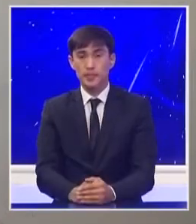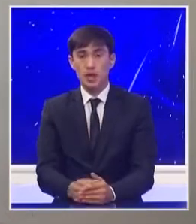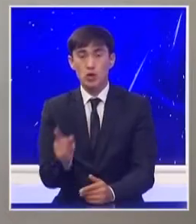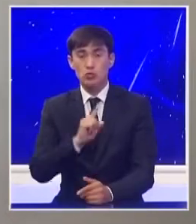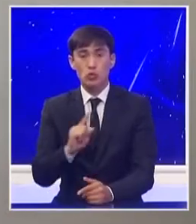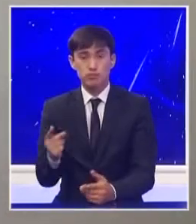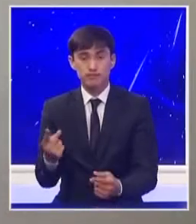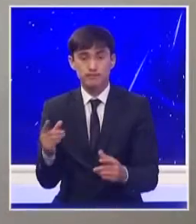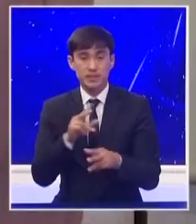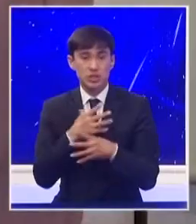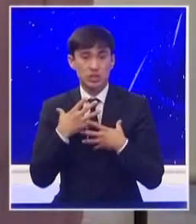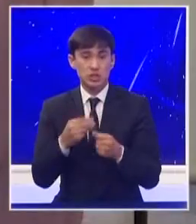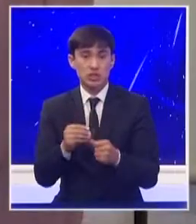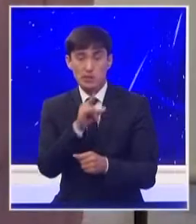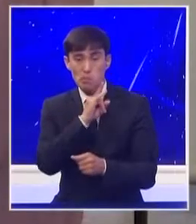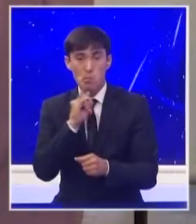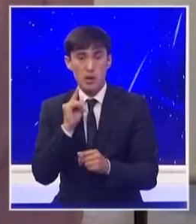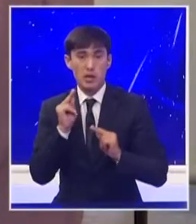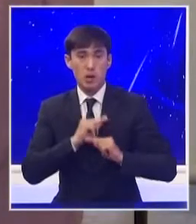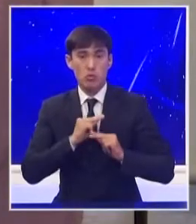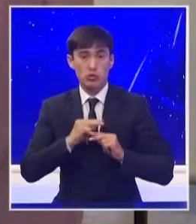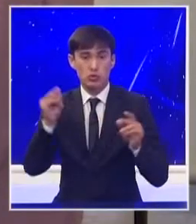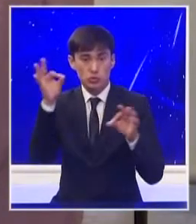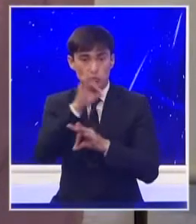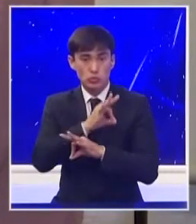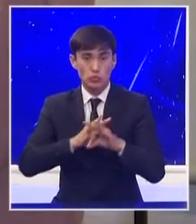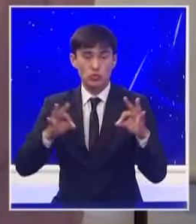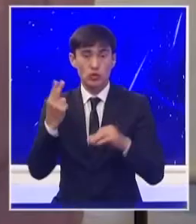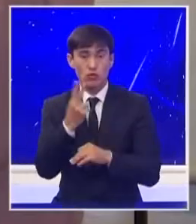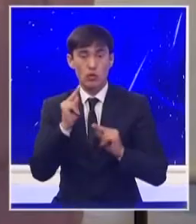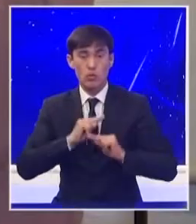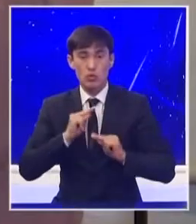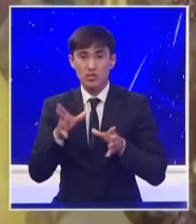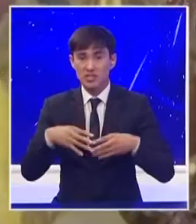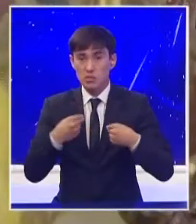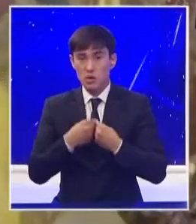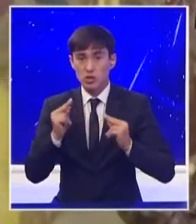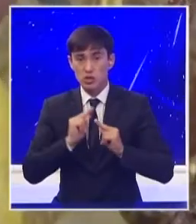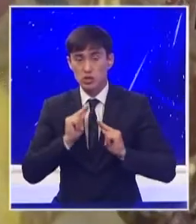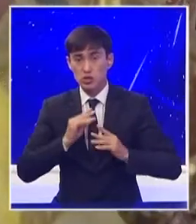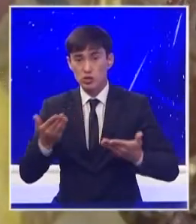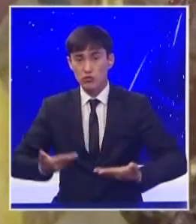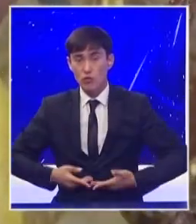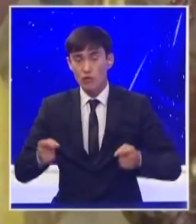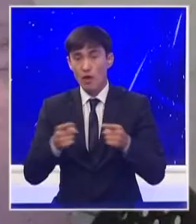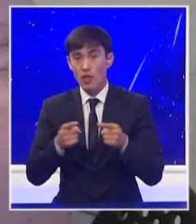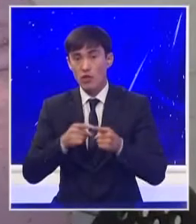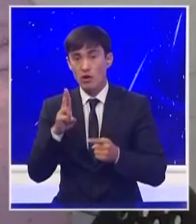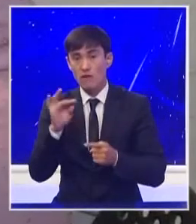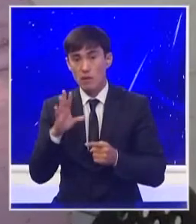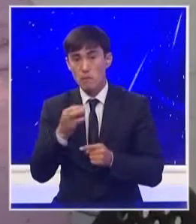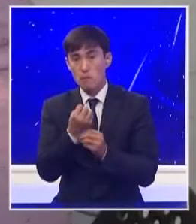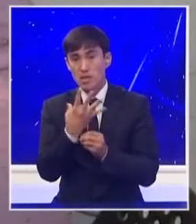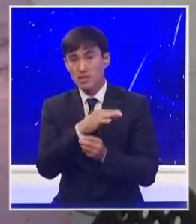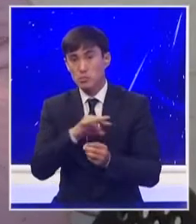час исцеления дочери, ее мать Фарида работает день и ночь на двух работах. К тому же семья живет в арендованной квартире. А потому 15